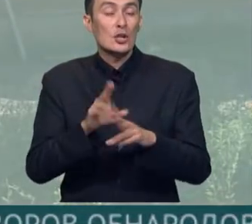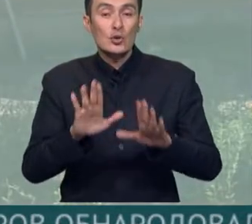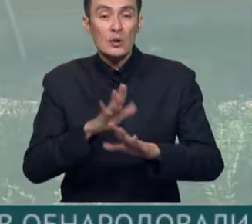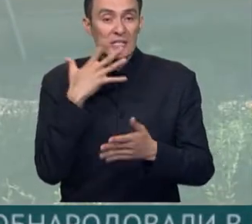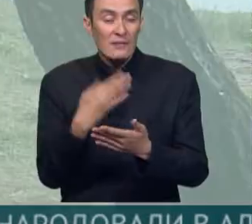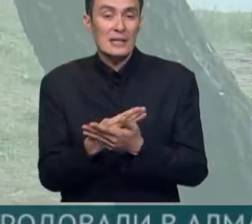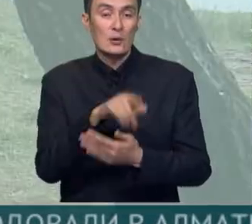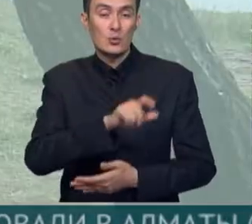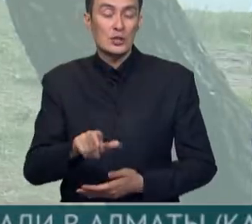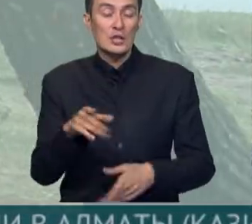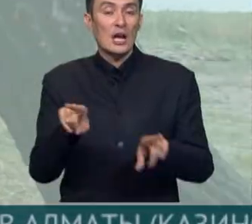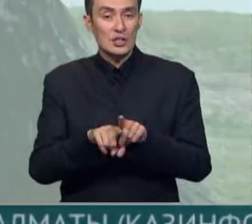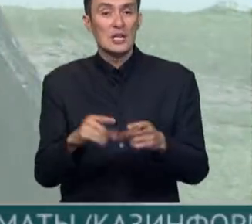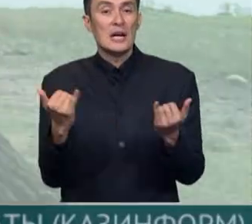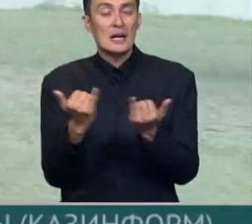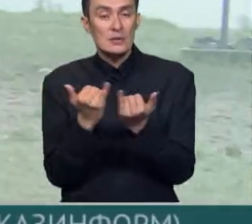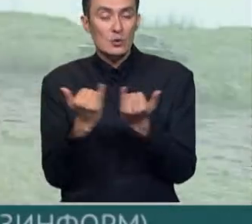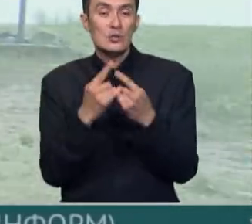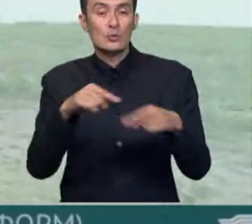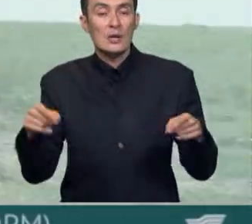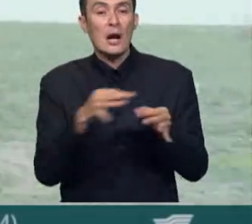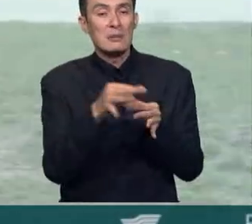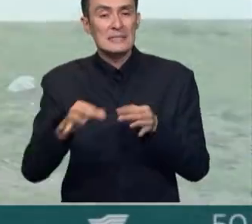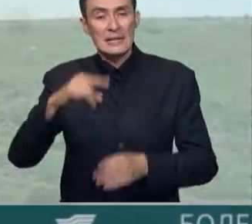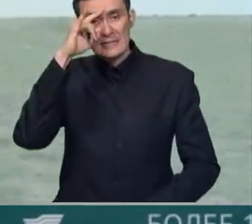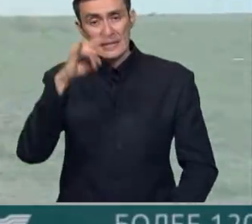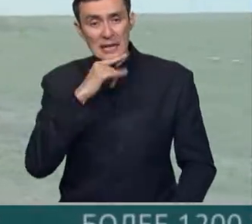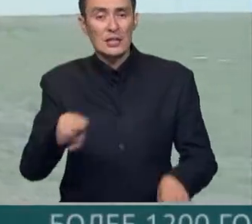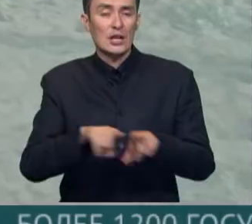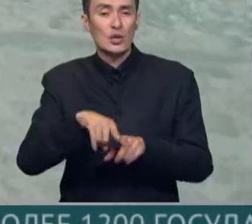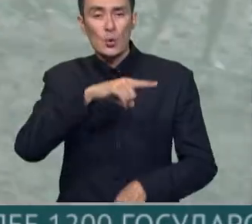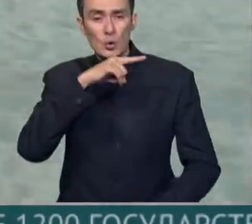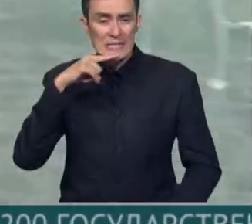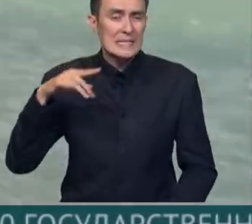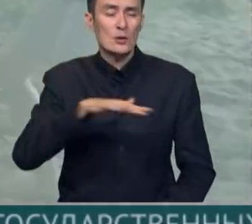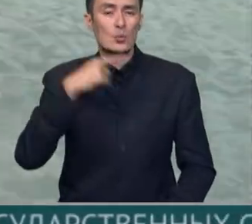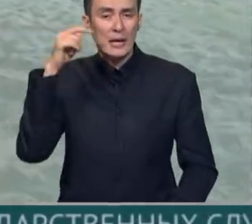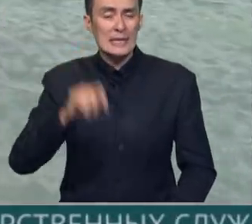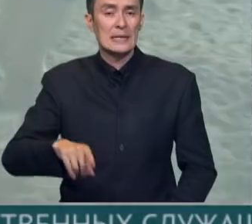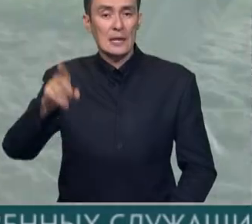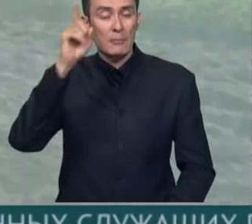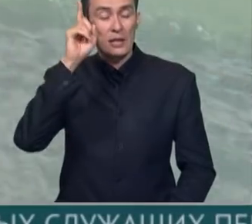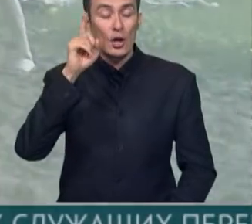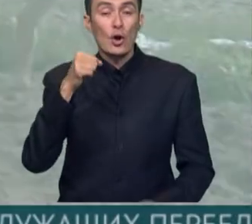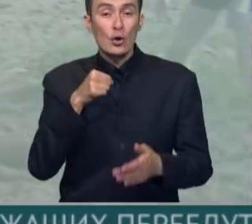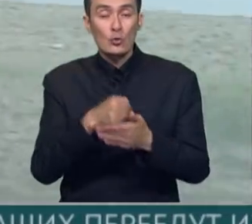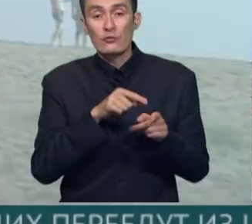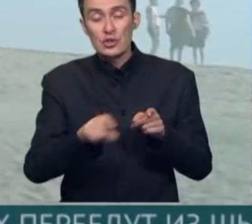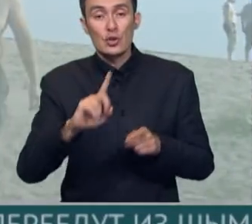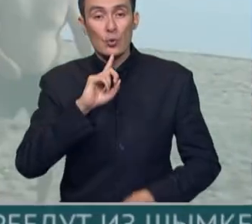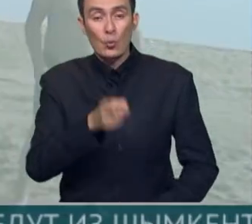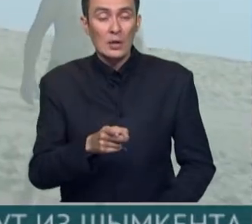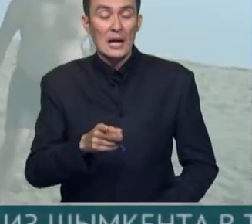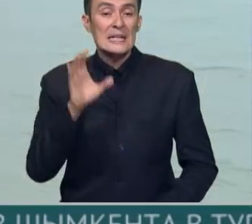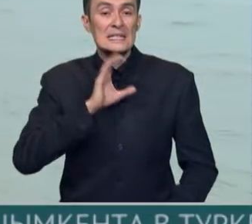только местные жители, но и гости из других регионов Казахстана, а также из России, Украины и Германии. До конца года на